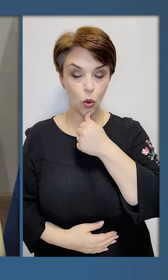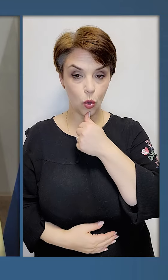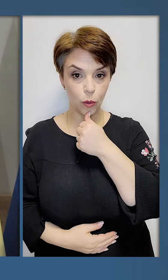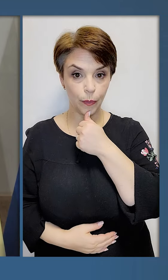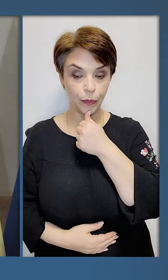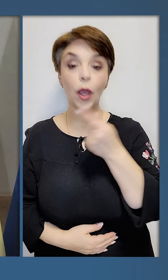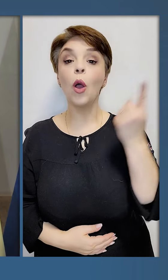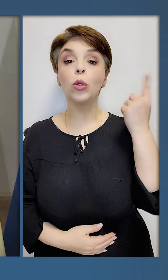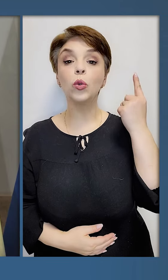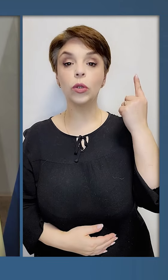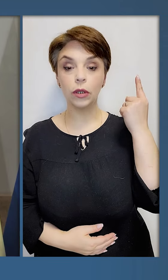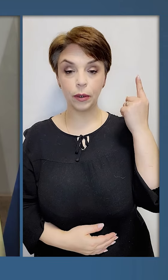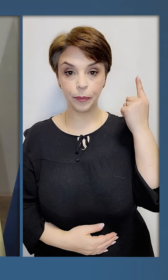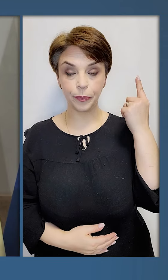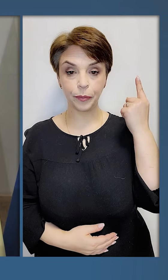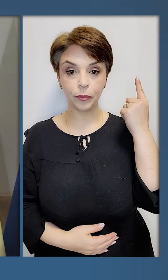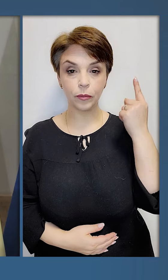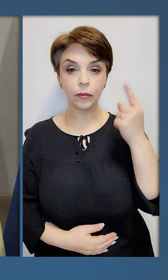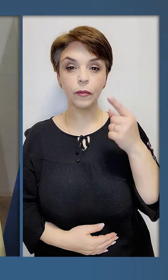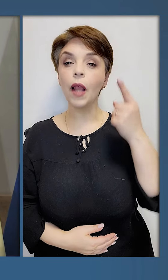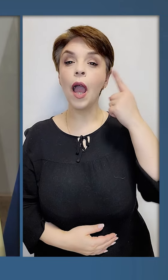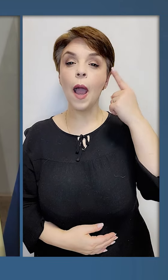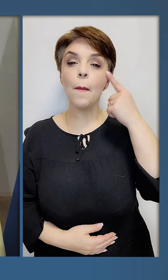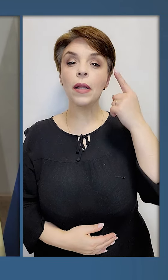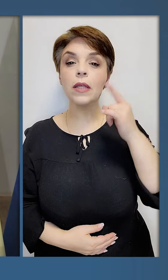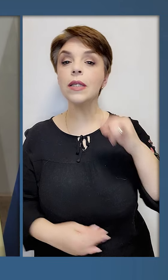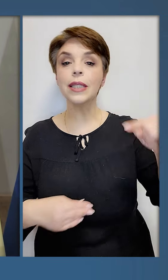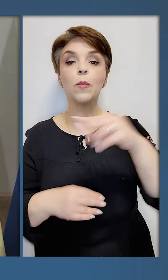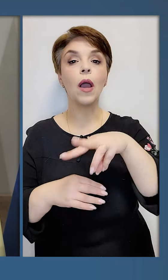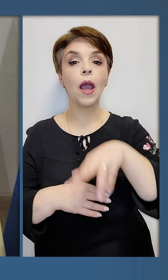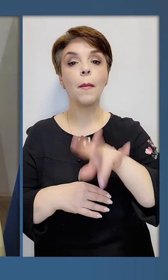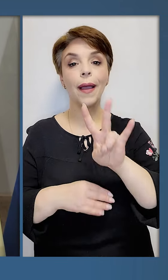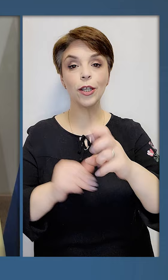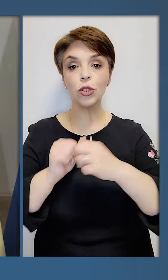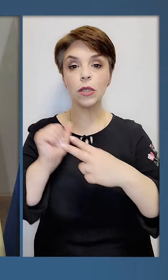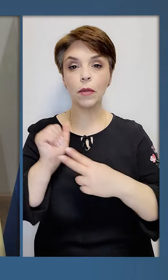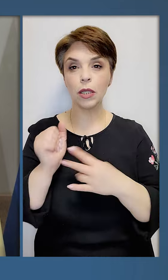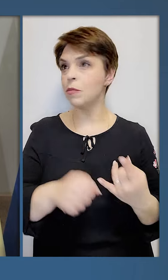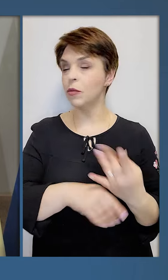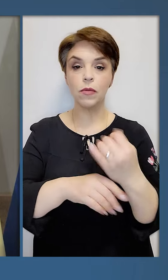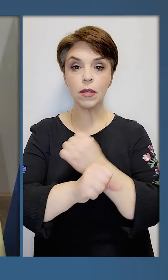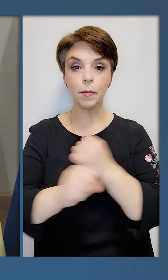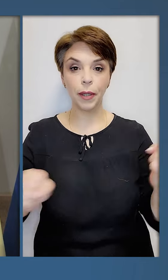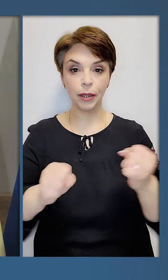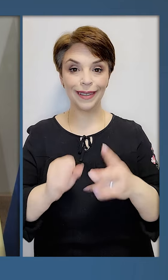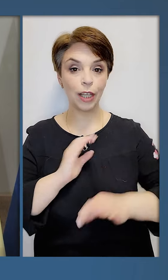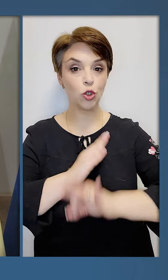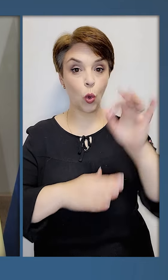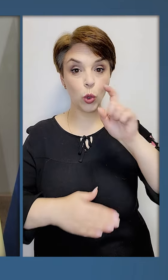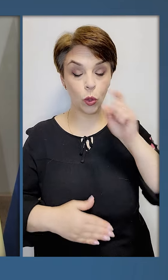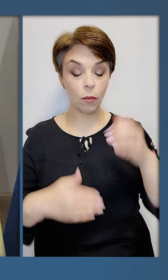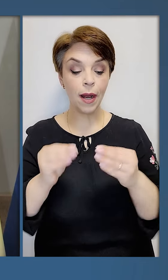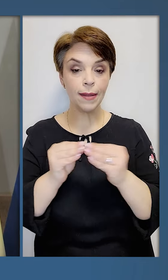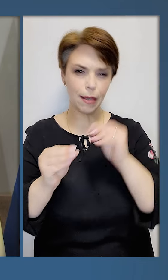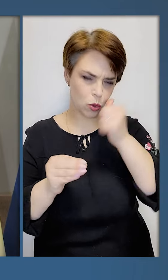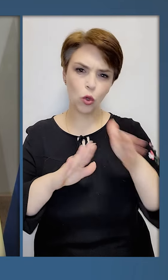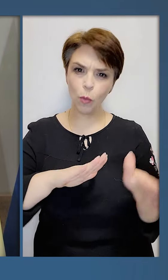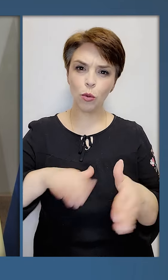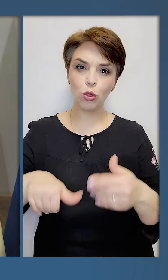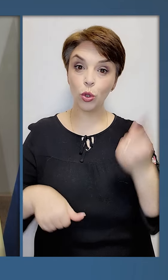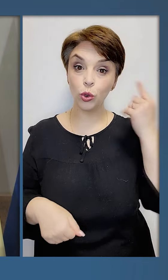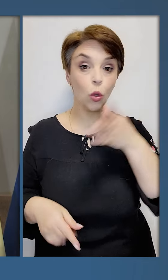року. Тоді малазійський Боїнг MH17 був збитий російськими силами на сході України. Майже 10 років вже